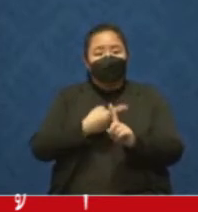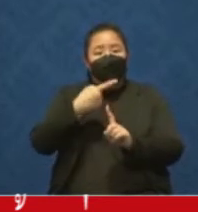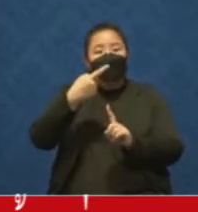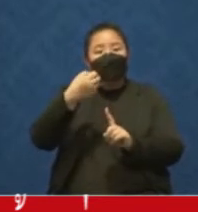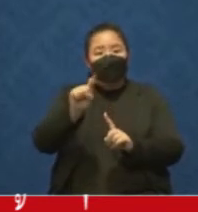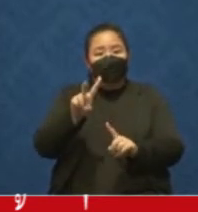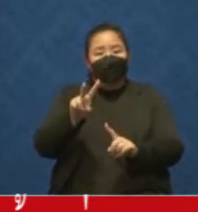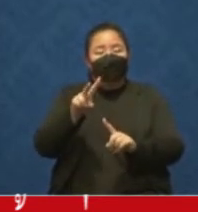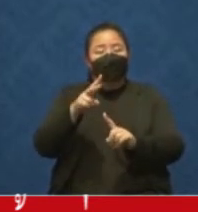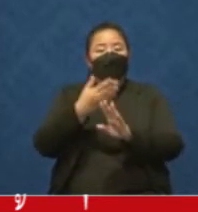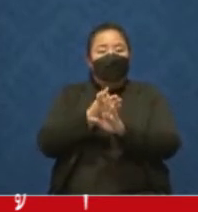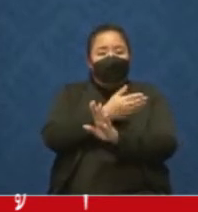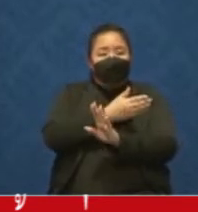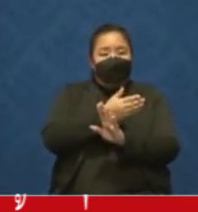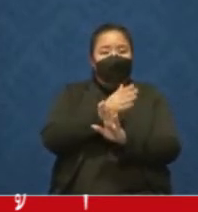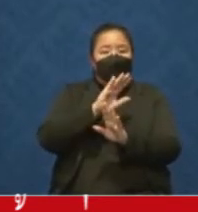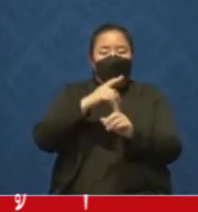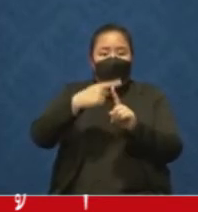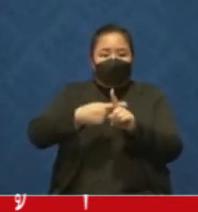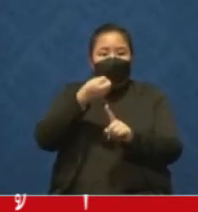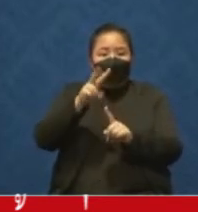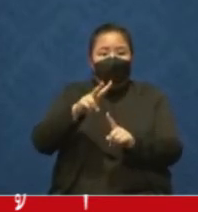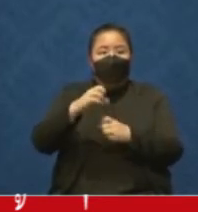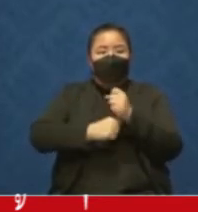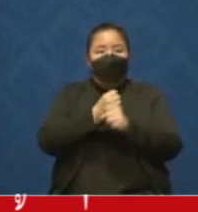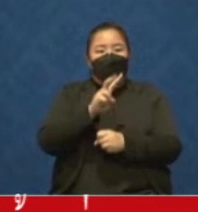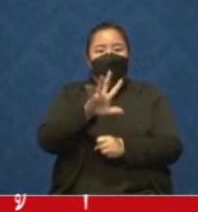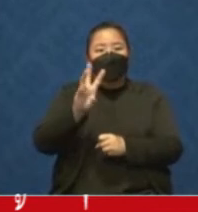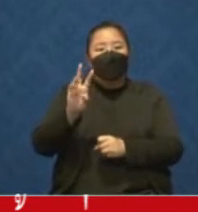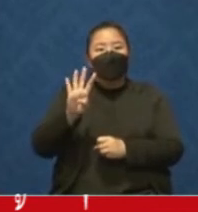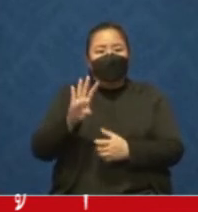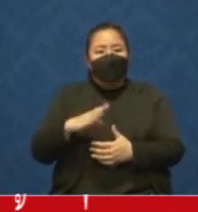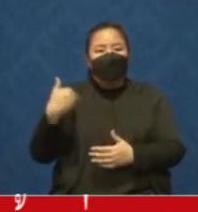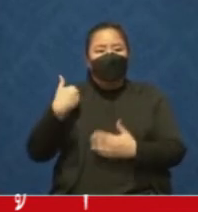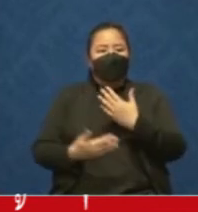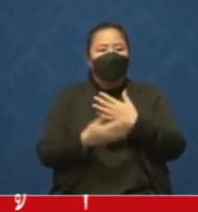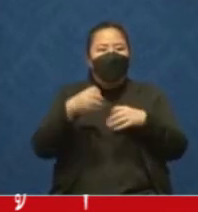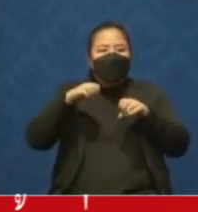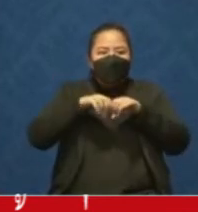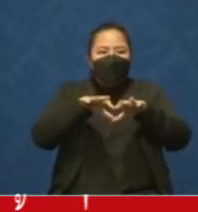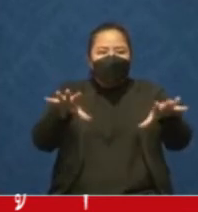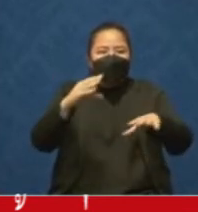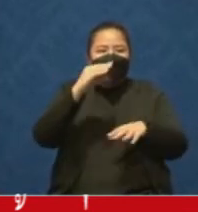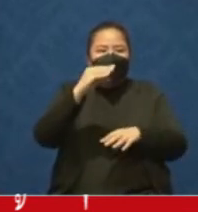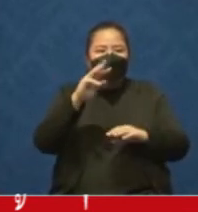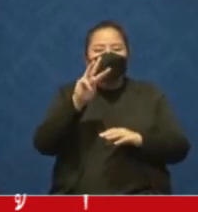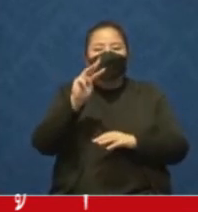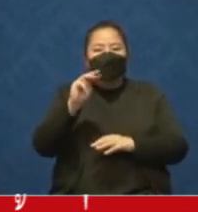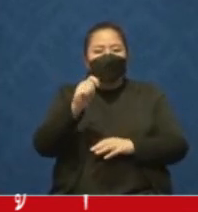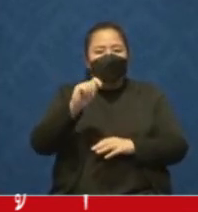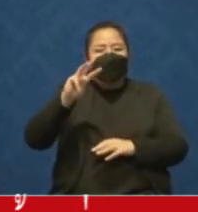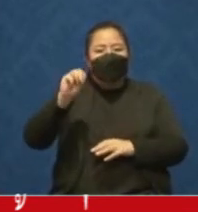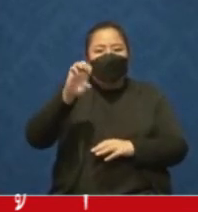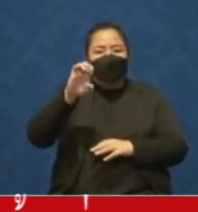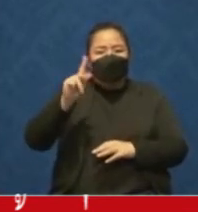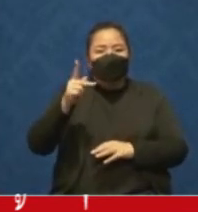564ช่งนั้นอเมคโร์ Gatesivalก็เป็ททากันี้วาถ้าระบาในยุโป ไม่นานก็จะระ